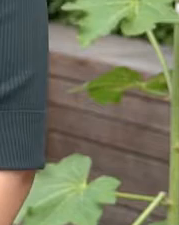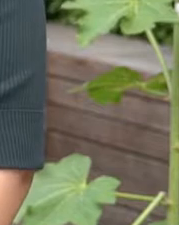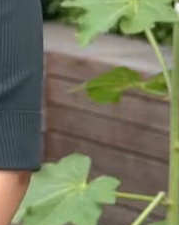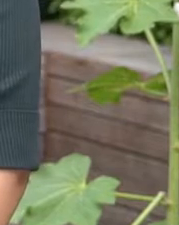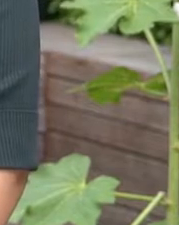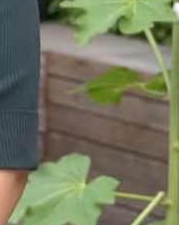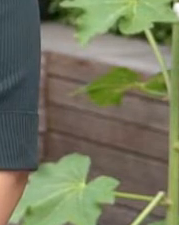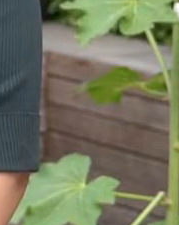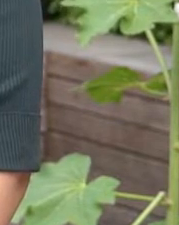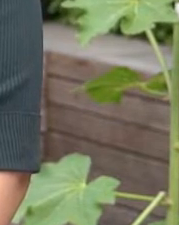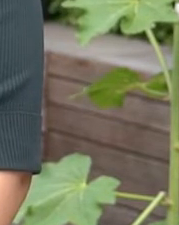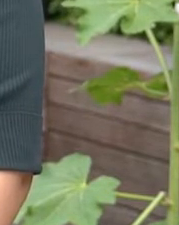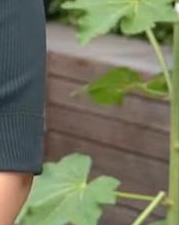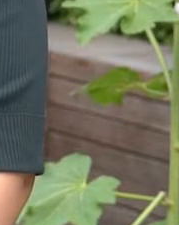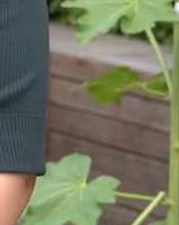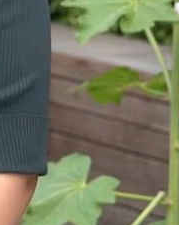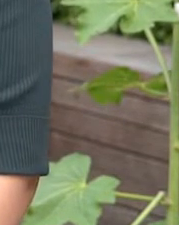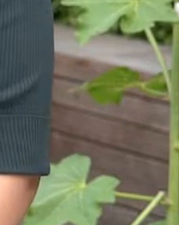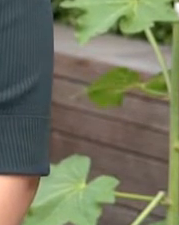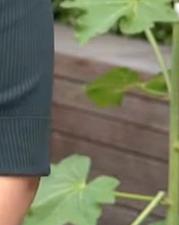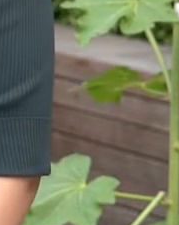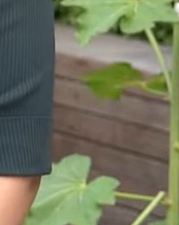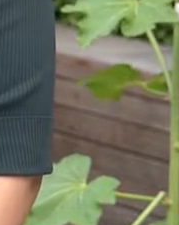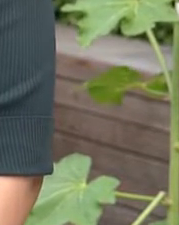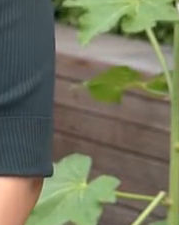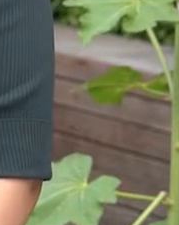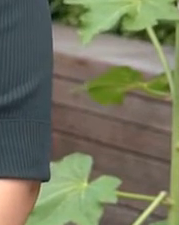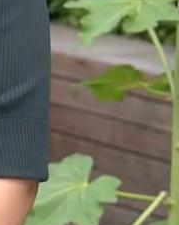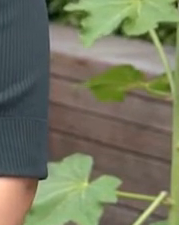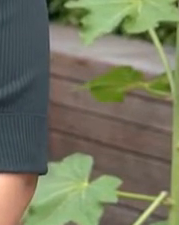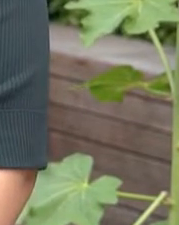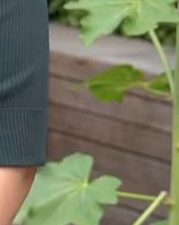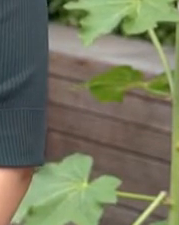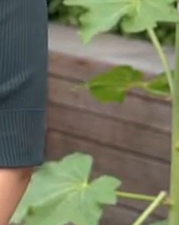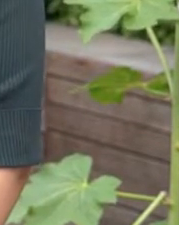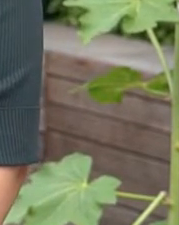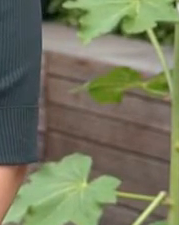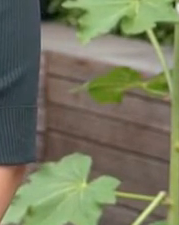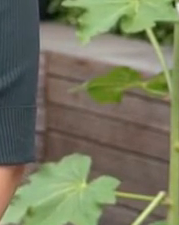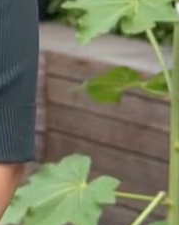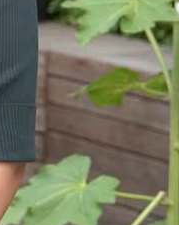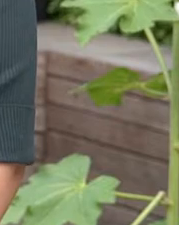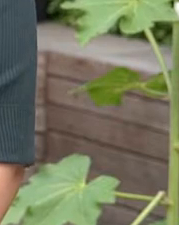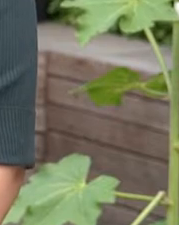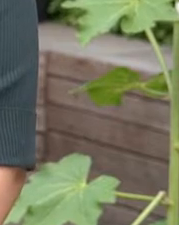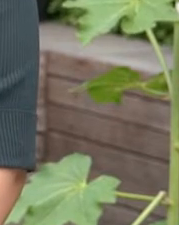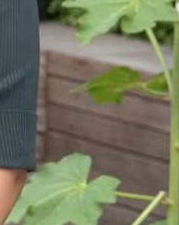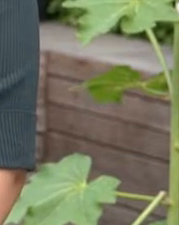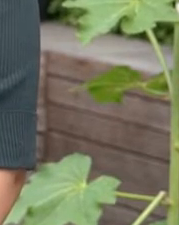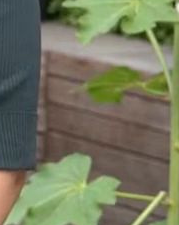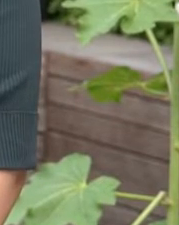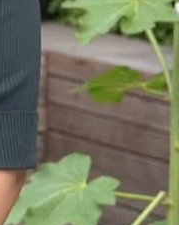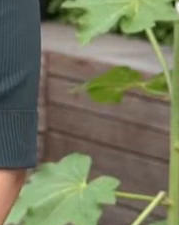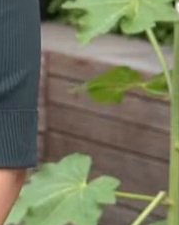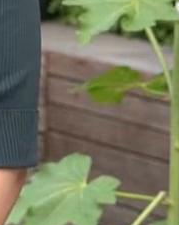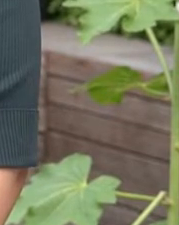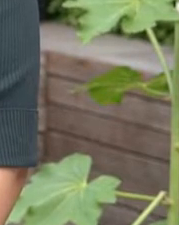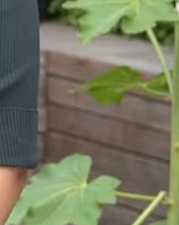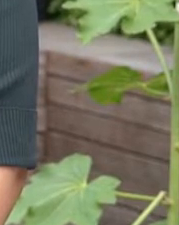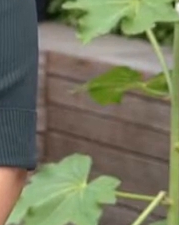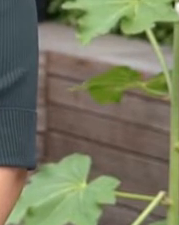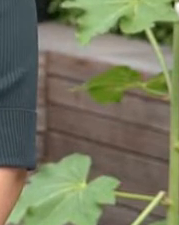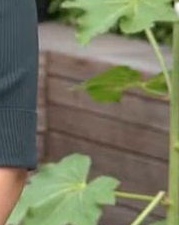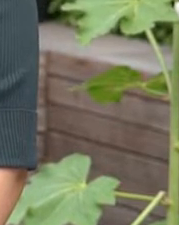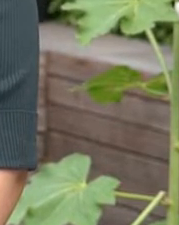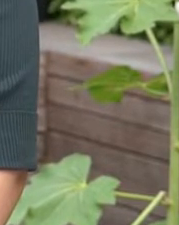치매는 환자보다 가족들의 고통이 더 큰 질병이라고 하죠. 온종일 간병에 매달리다 보면 생업까지